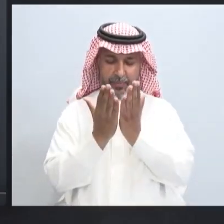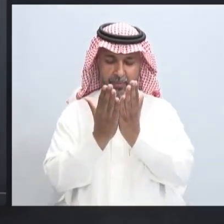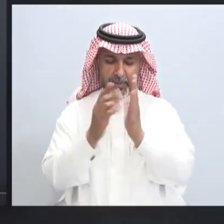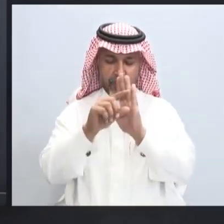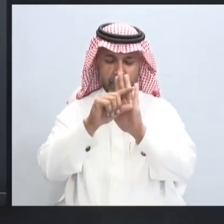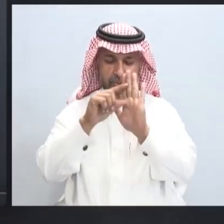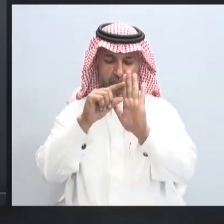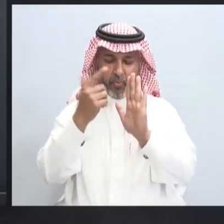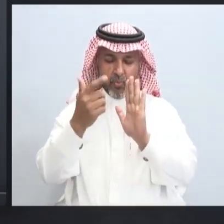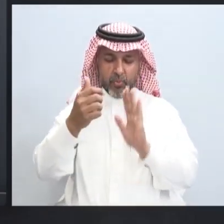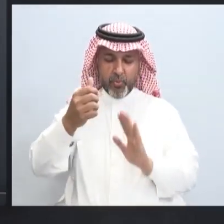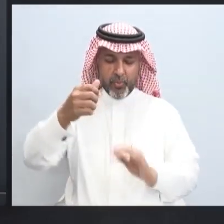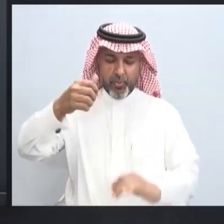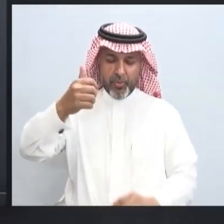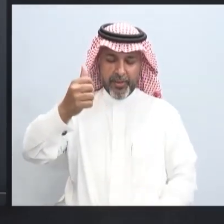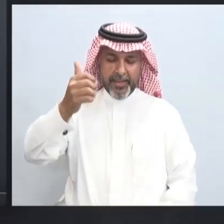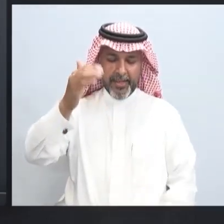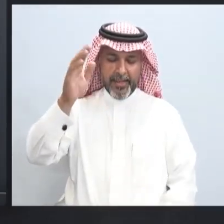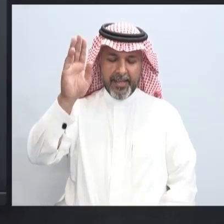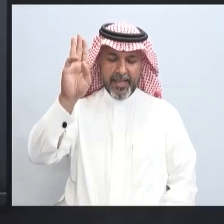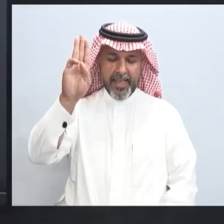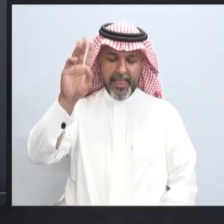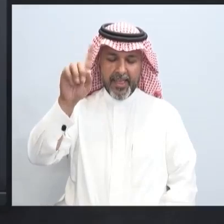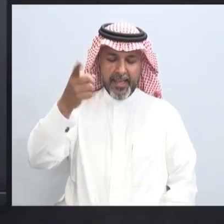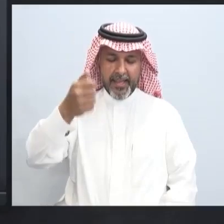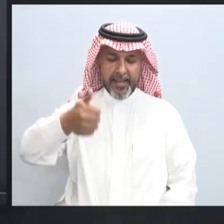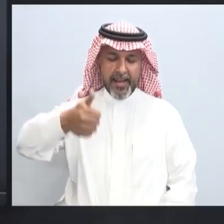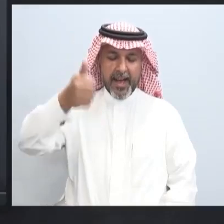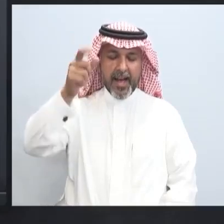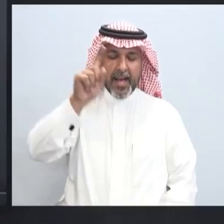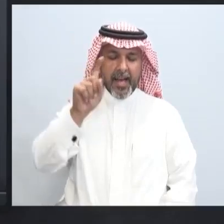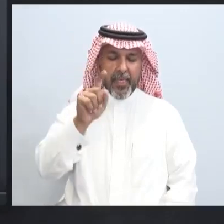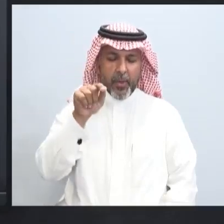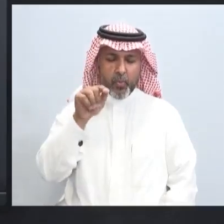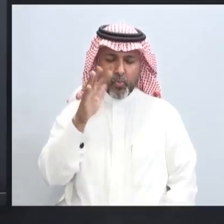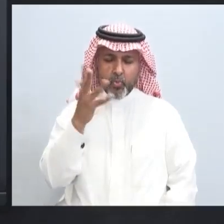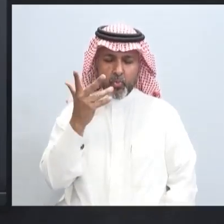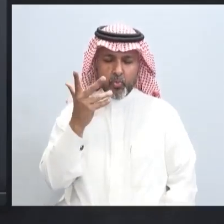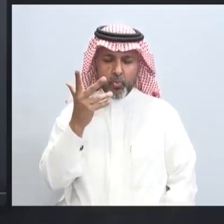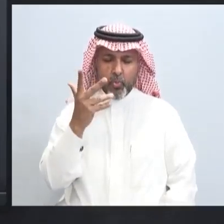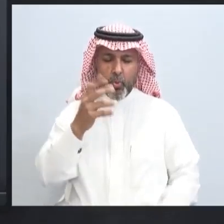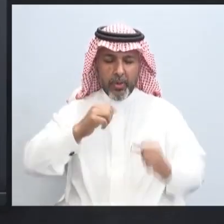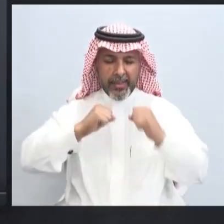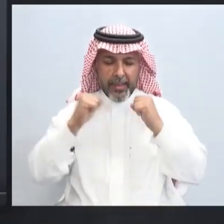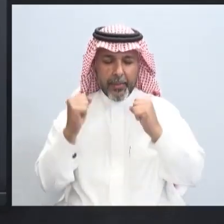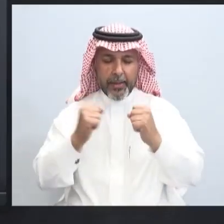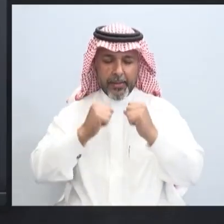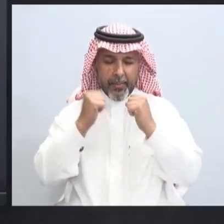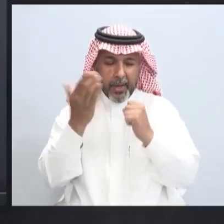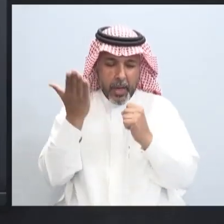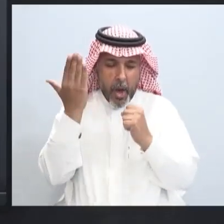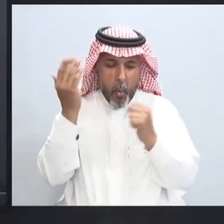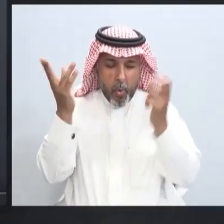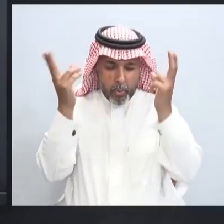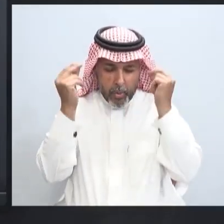فضاء العينه والاحتمالات طبعا الاثراءات هي عباره عن يعني نظره سريعه على الدروس